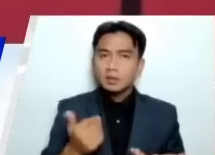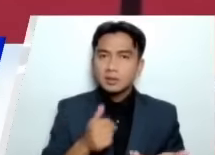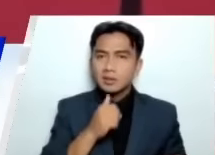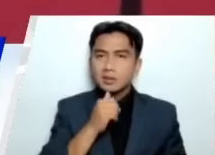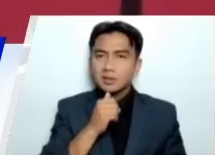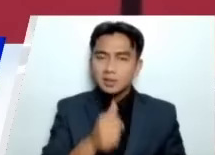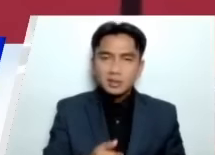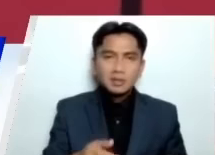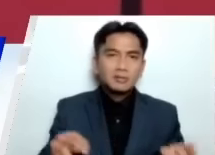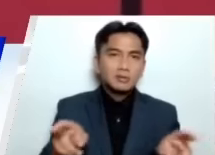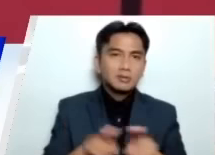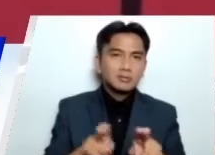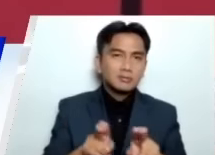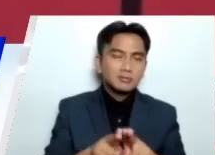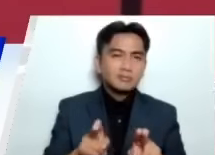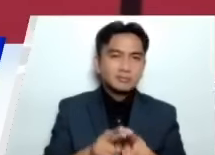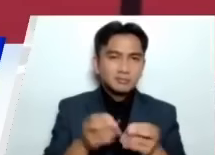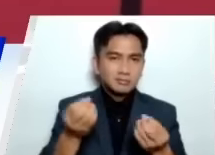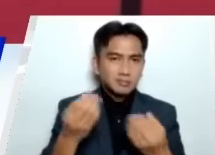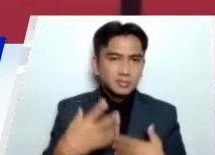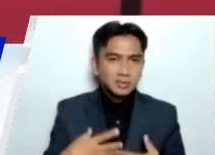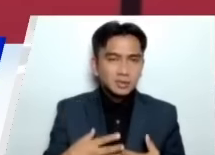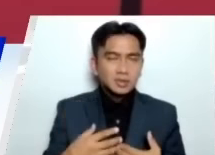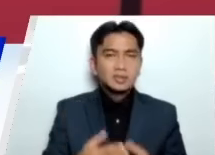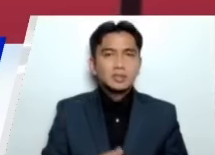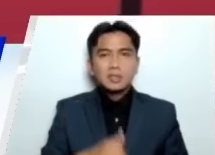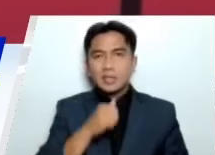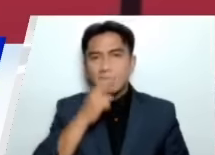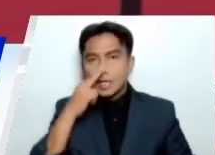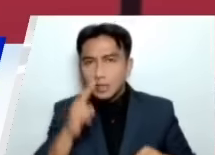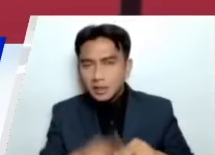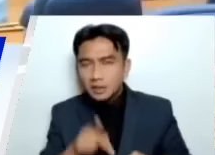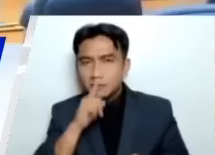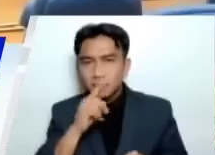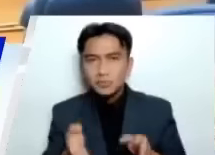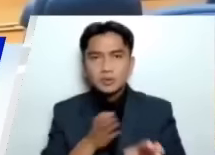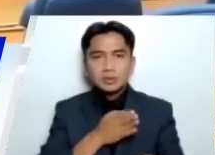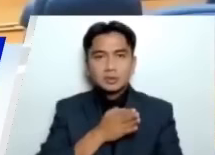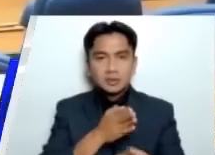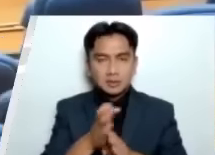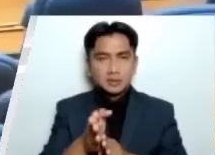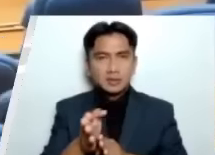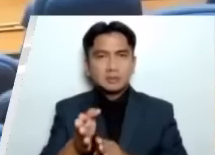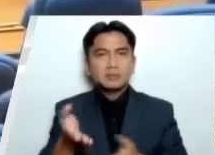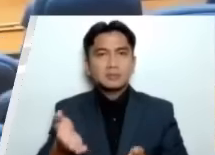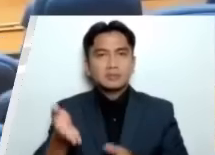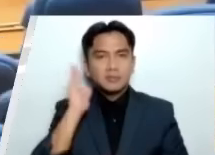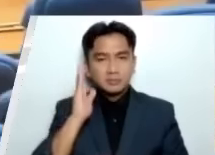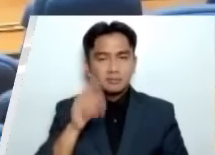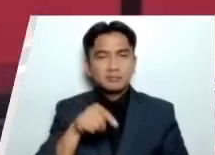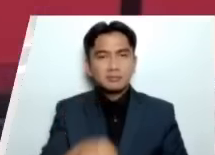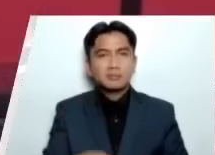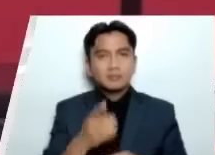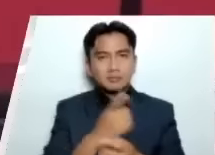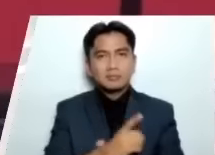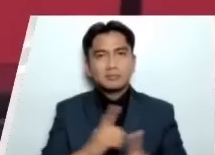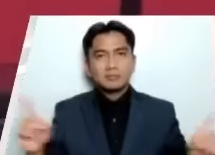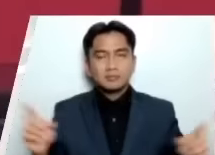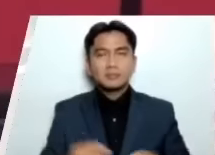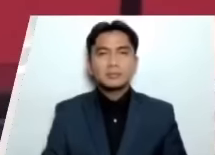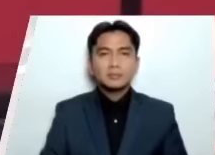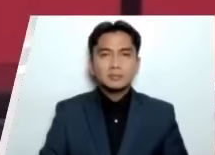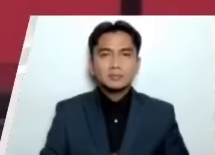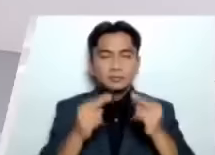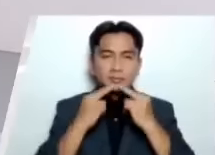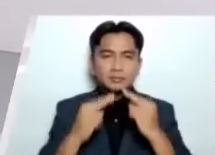panalita. Isa itong direktang banta sa ating demokrasya. Jonathan Andal, nagbabalita para sa GMA Integrated